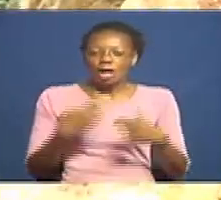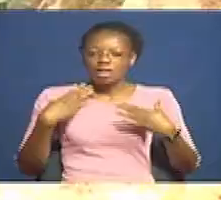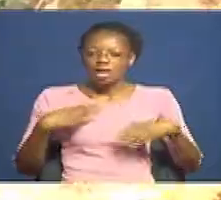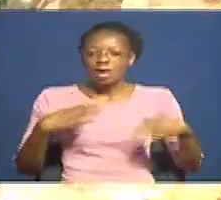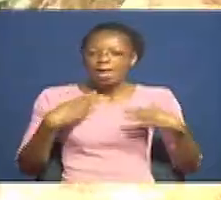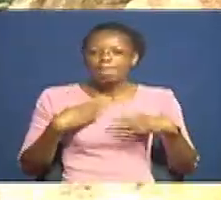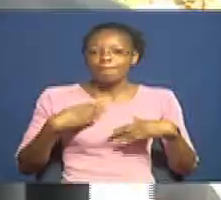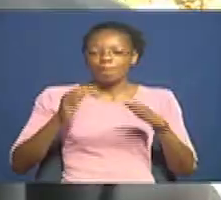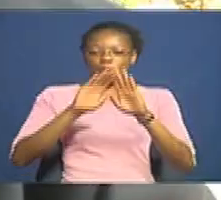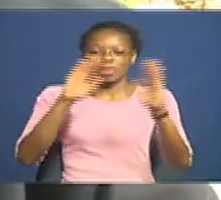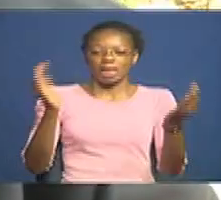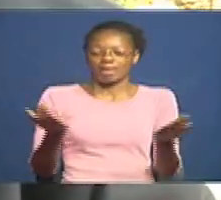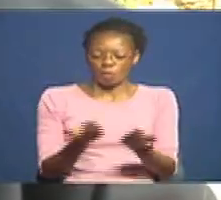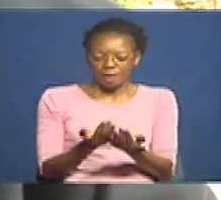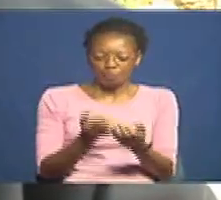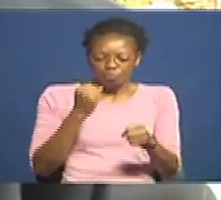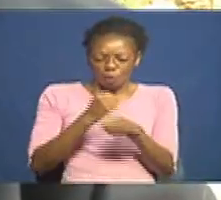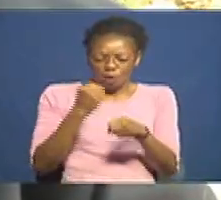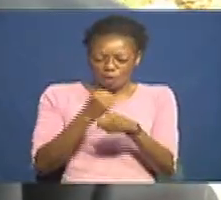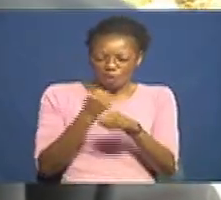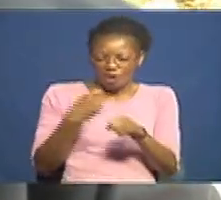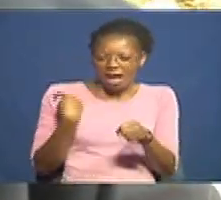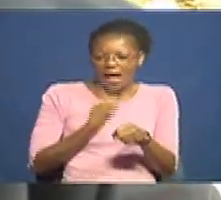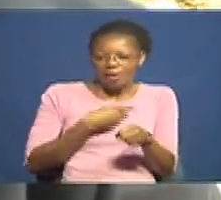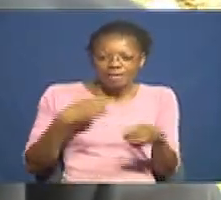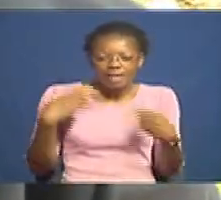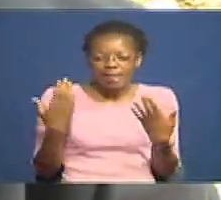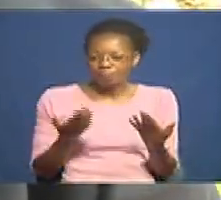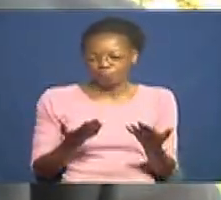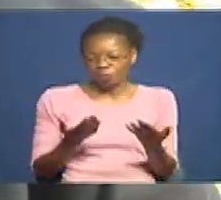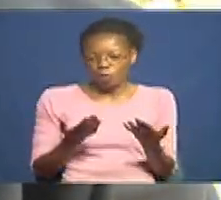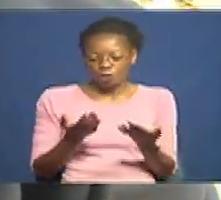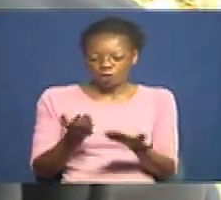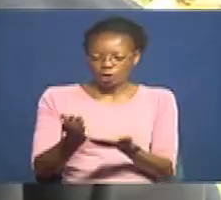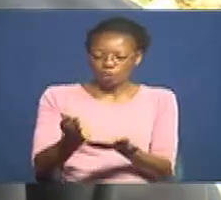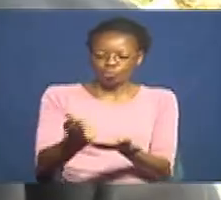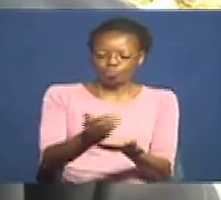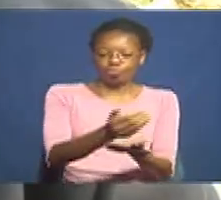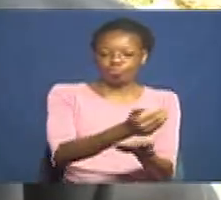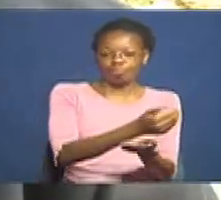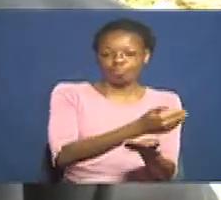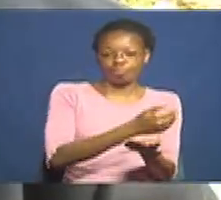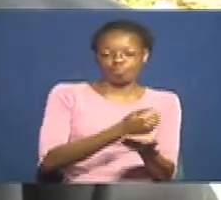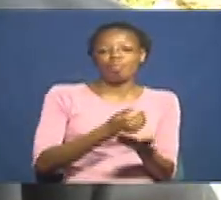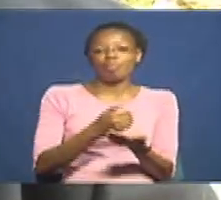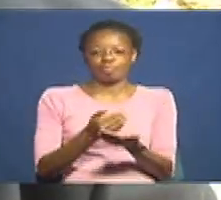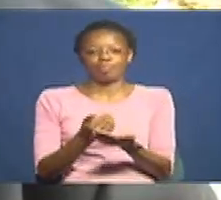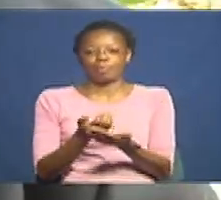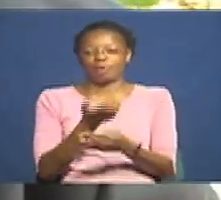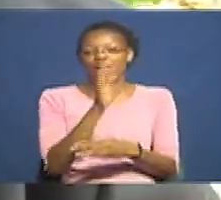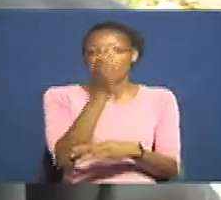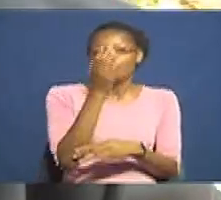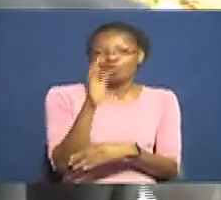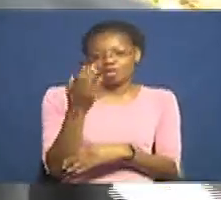yetu botany ama East African Herbarium ni kukollect plant specimens ama